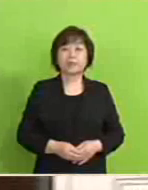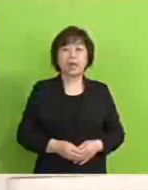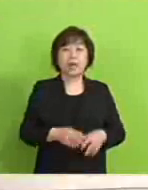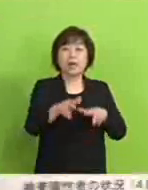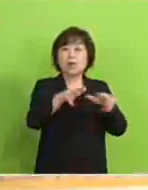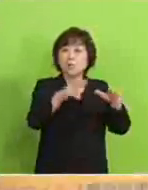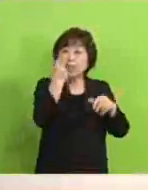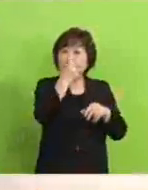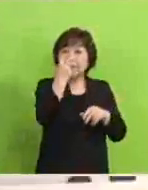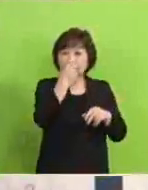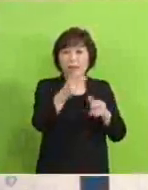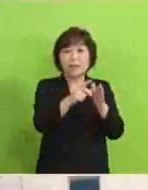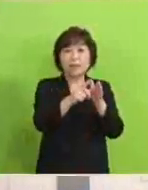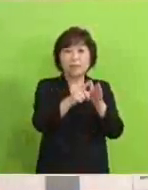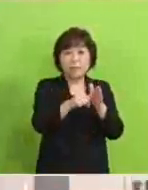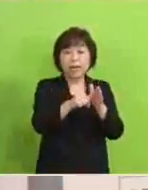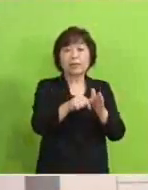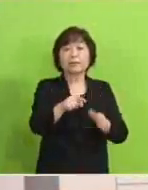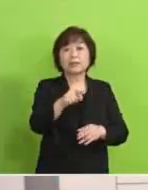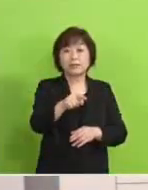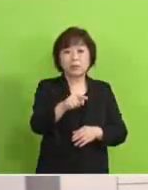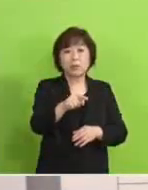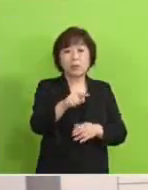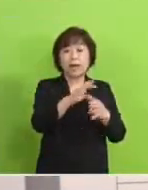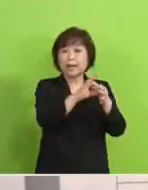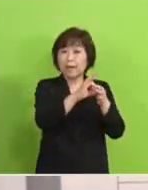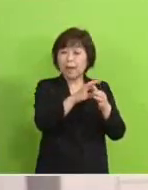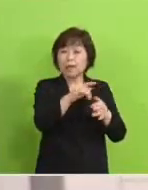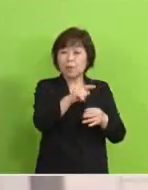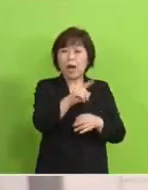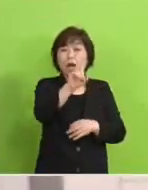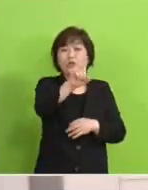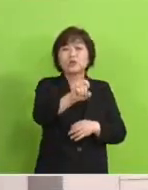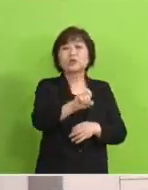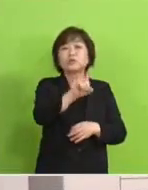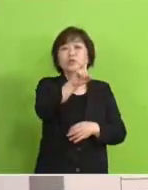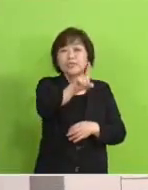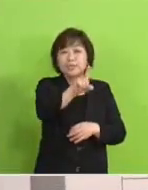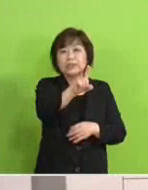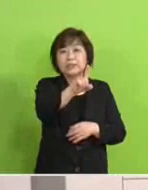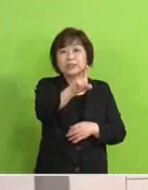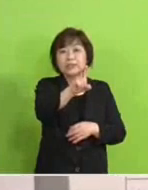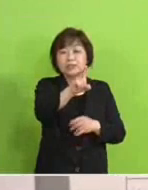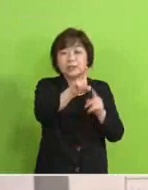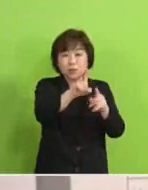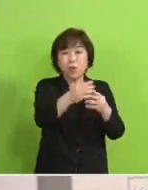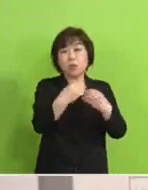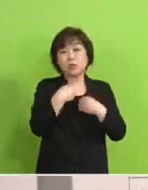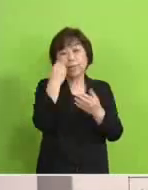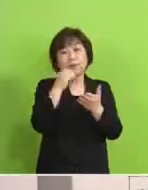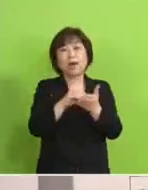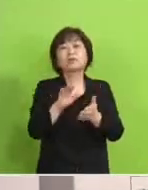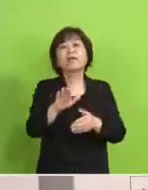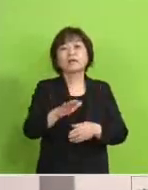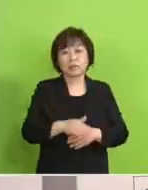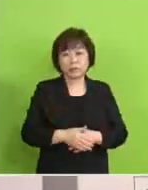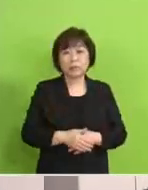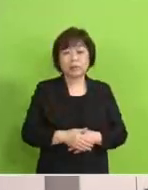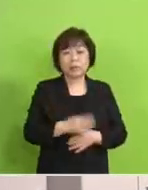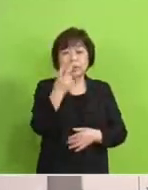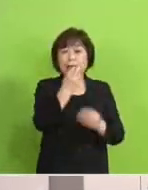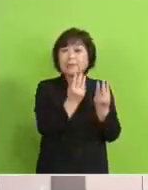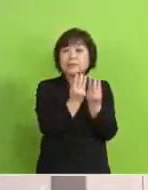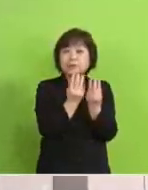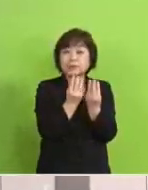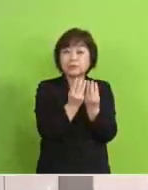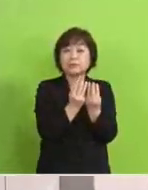行政検査は、の関係では11件の陽性が確認されました。検